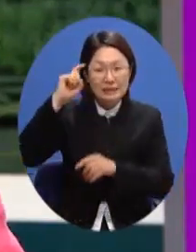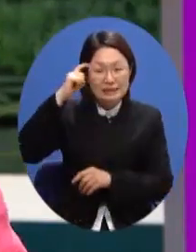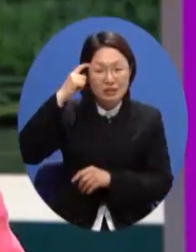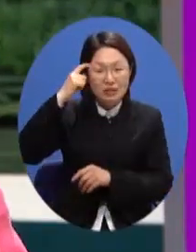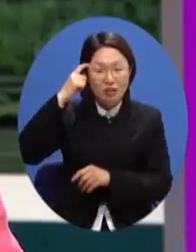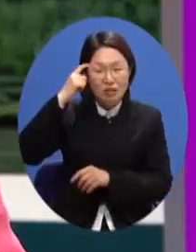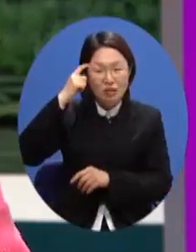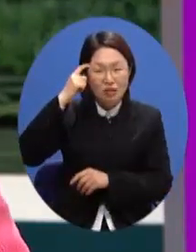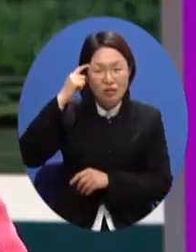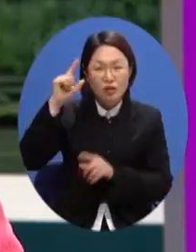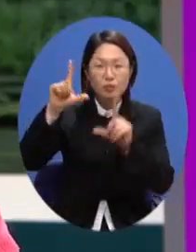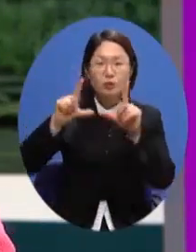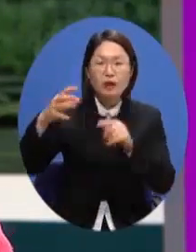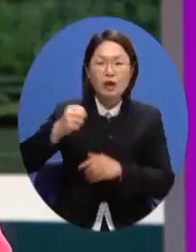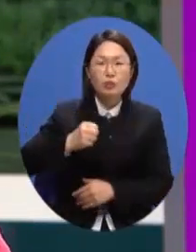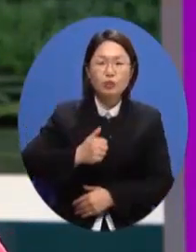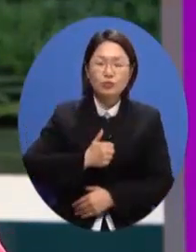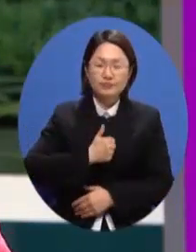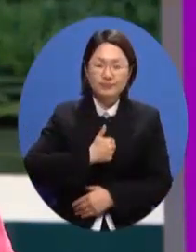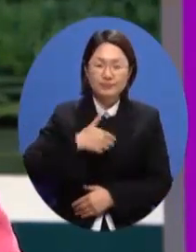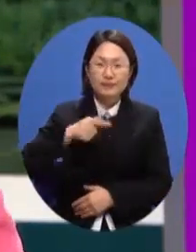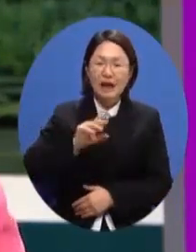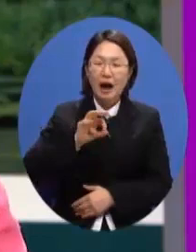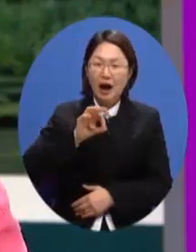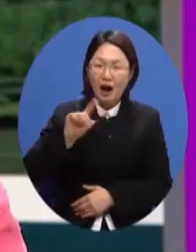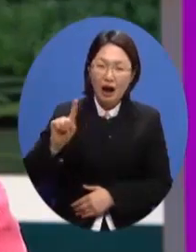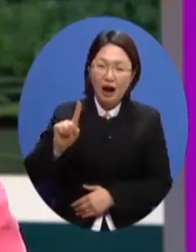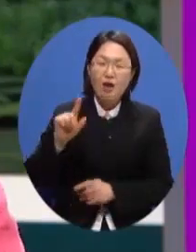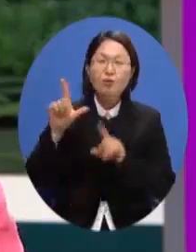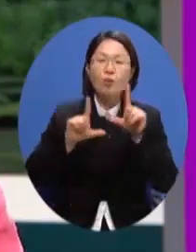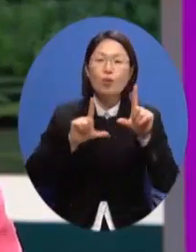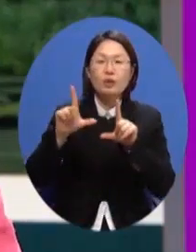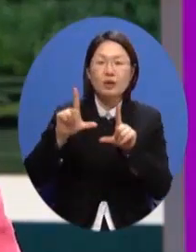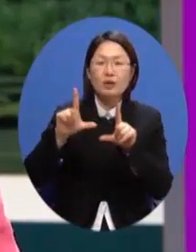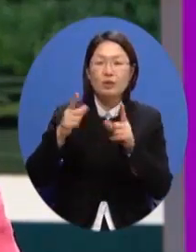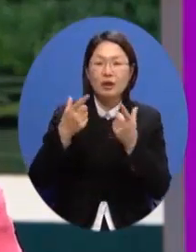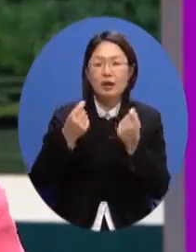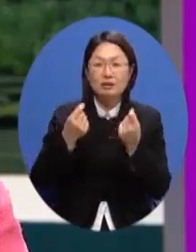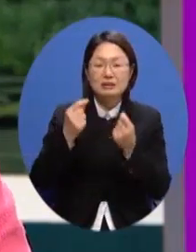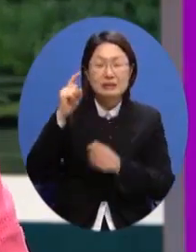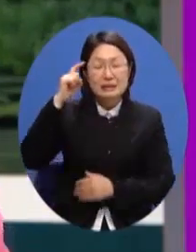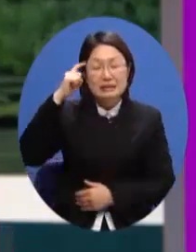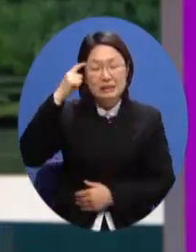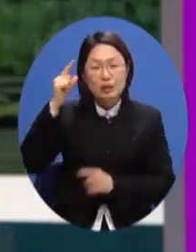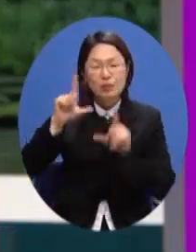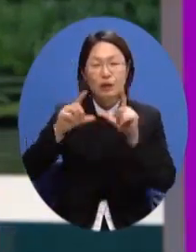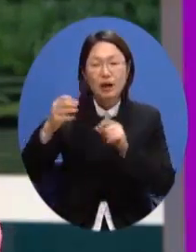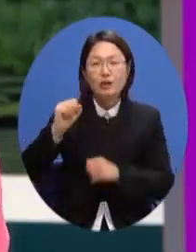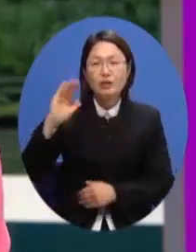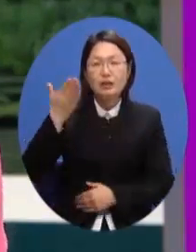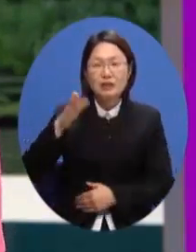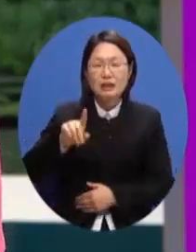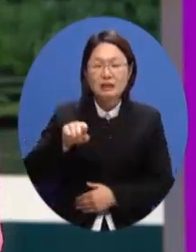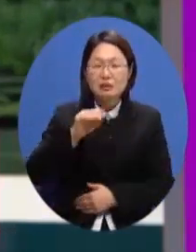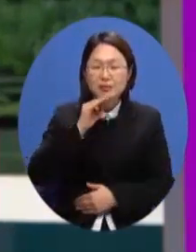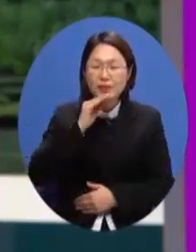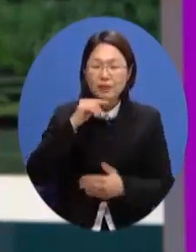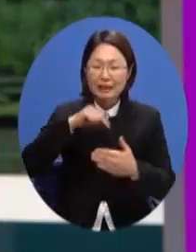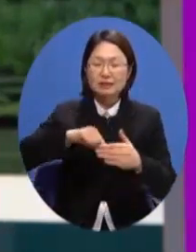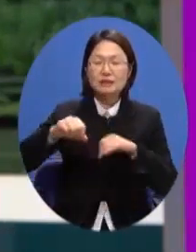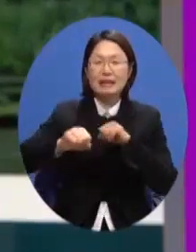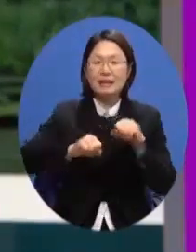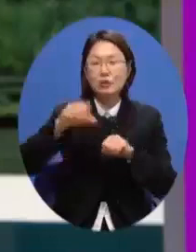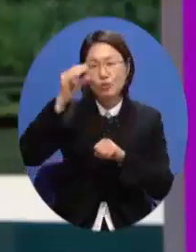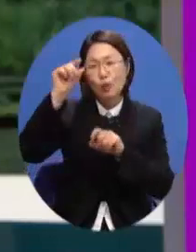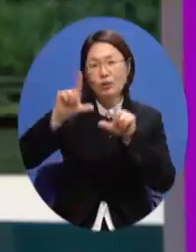또 자아, 내가 어떤 사람인지 그런 자아 모델에 대한 인지적인 표상을 갖게 되는 게 바로 내적 작동